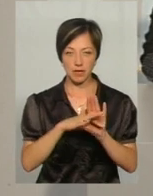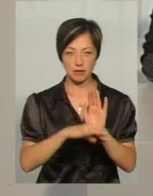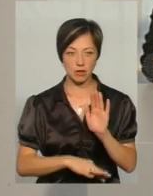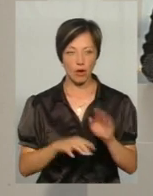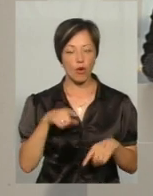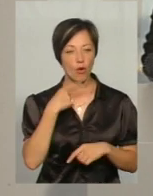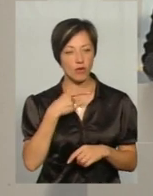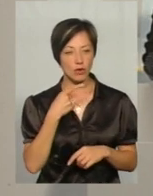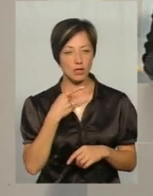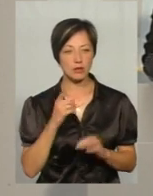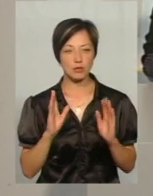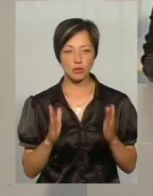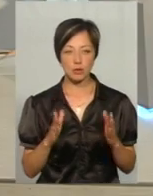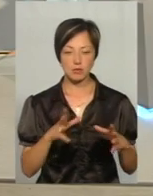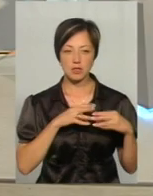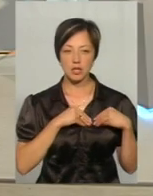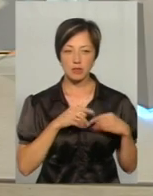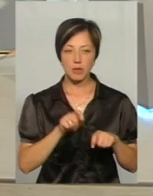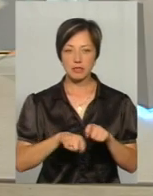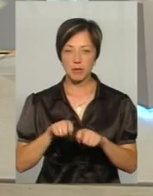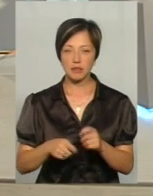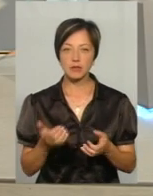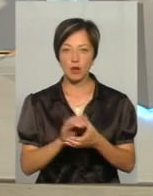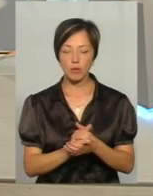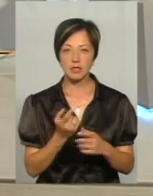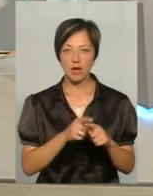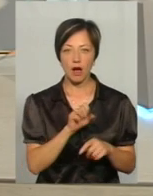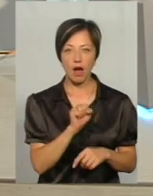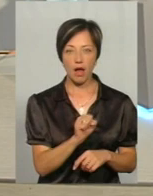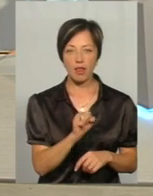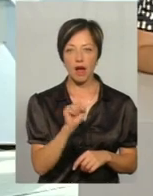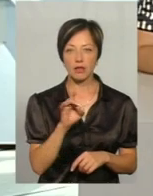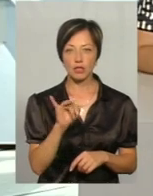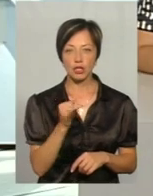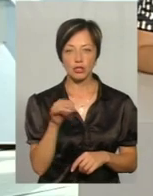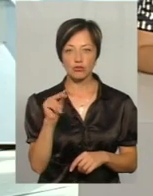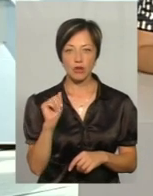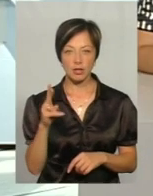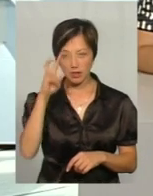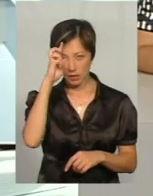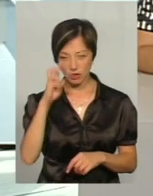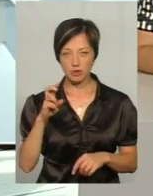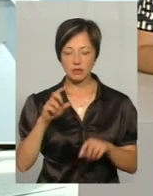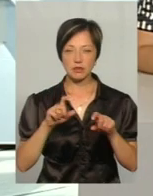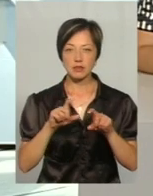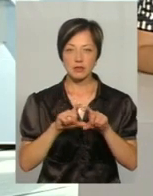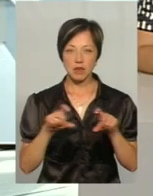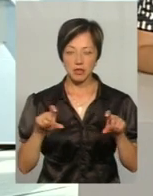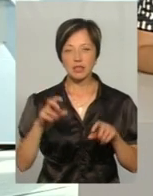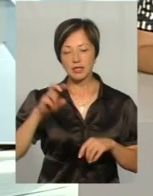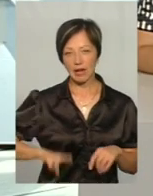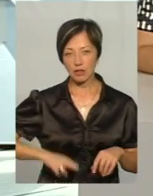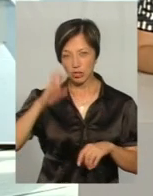Говорити ми сьогодні будемо з нашими експертами, знайомтесь, це Алла Андрійчак, директор Державного закладу Хмельницький обласний